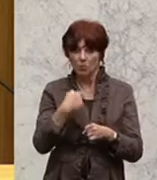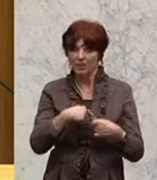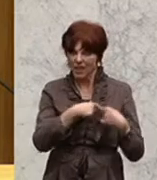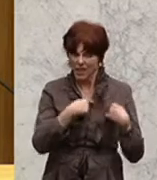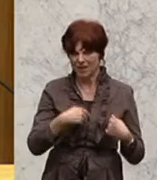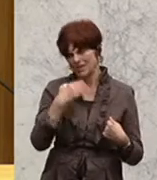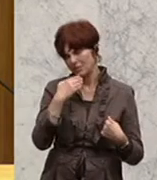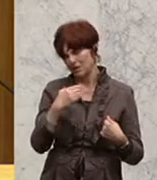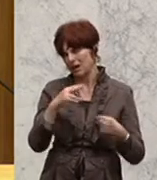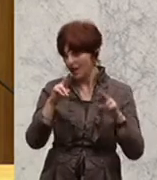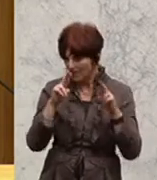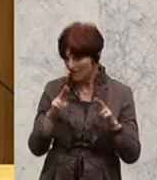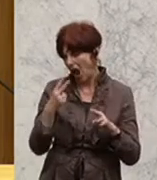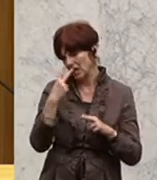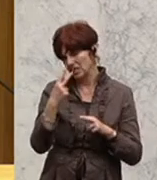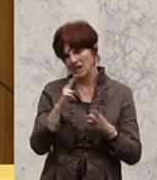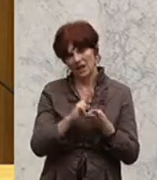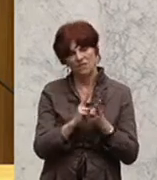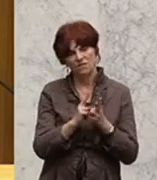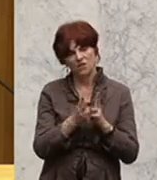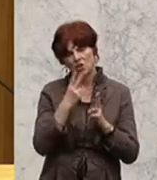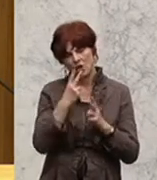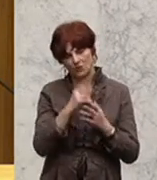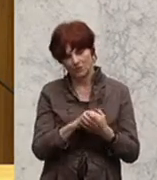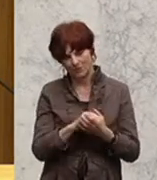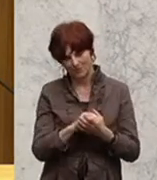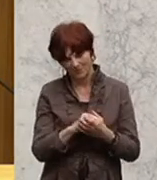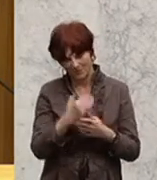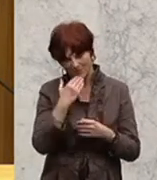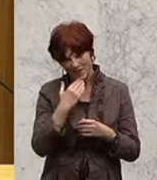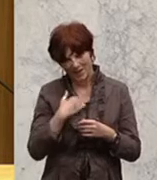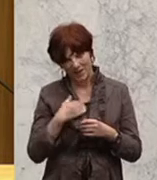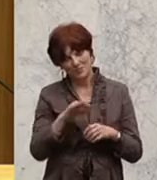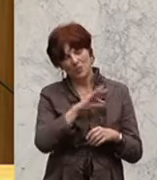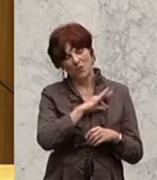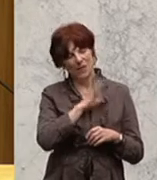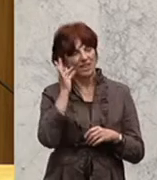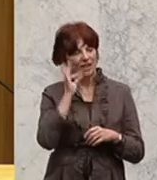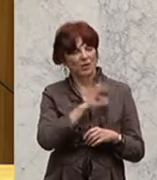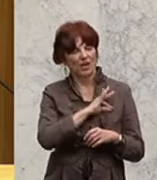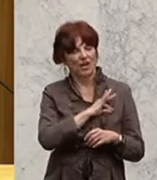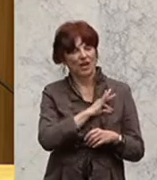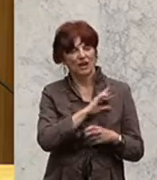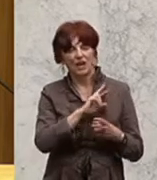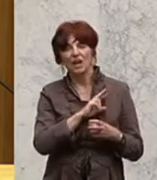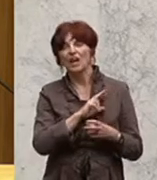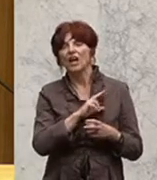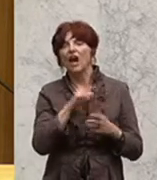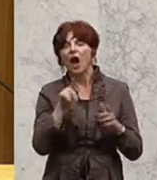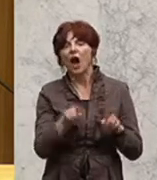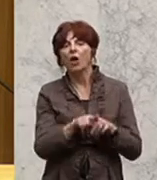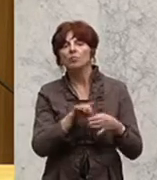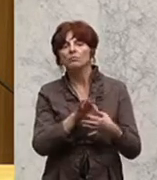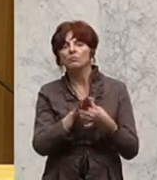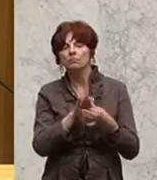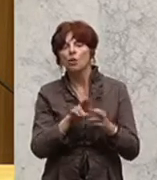bedanken. Liebe Kolleginnen, liebe Kolleginnen, auch was die österreichische Bundesregierung betrifft.